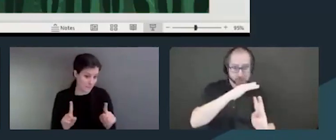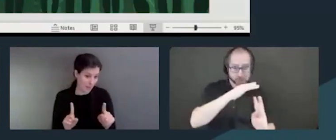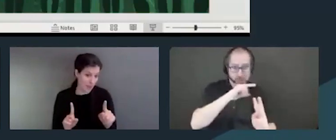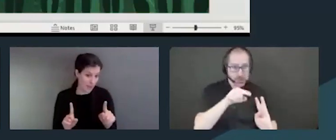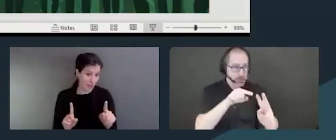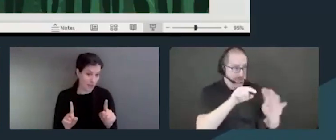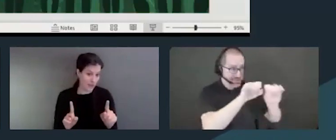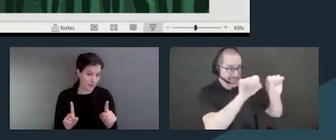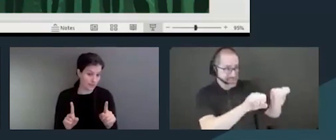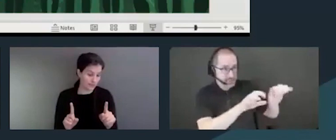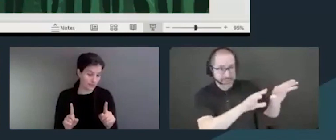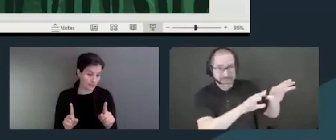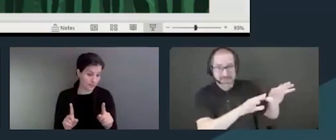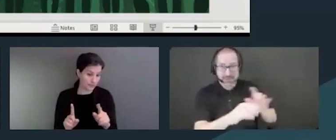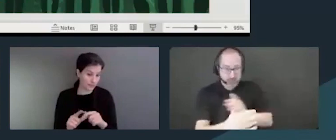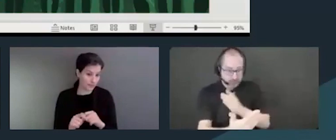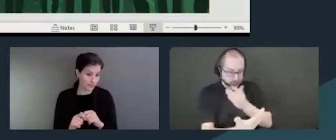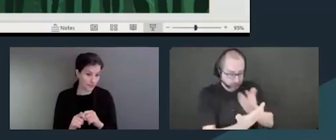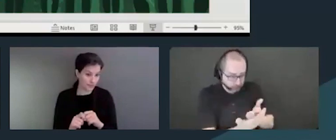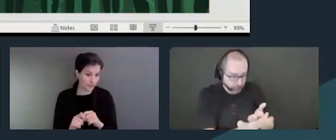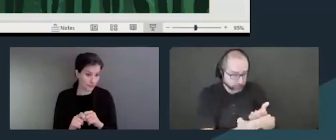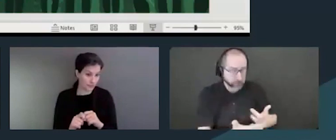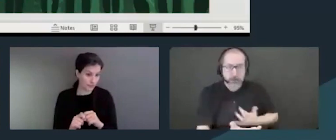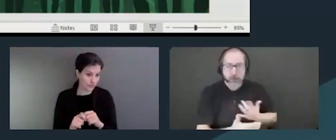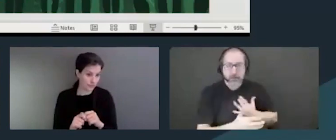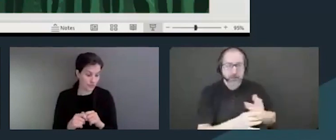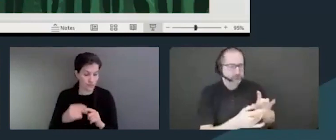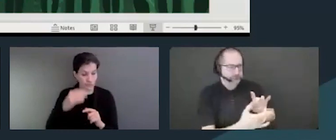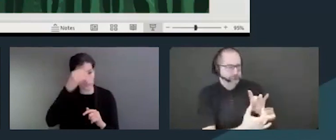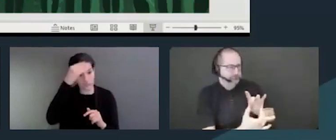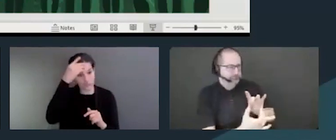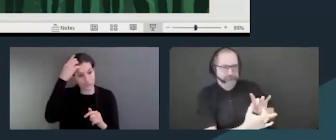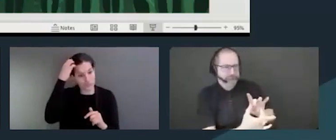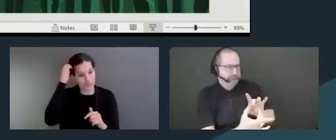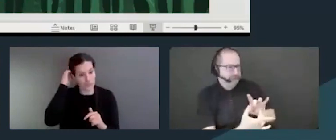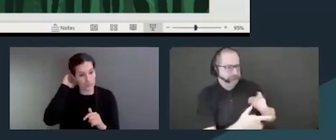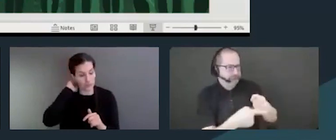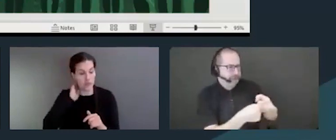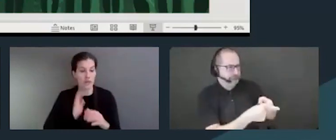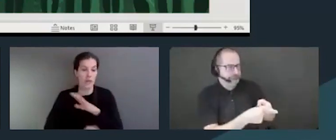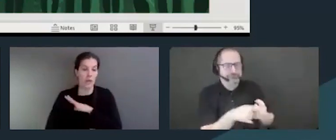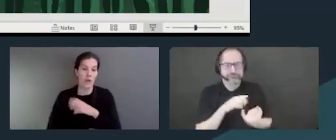Et donc, ces immigrants vont se retrouver isolés, justement,